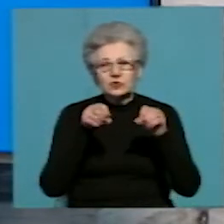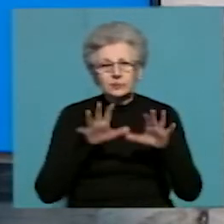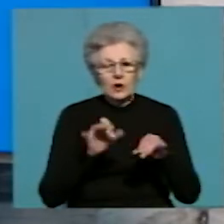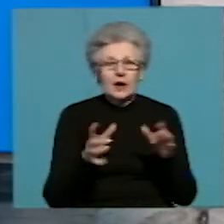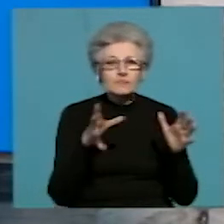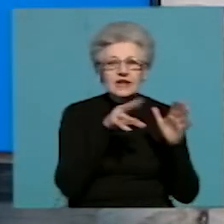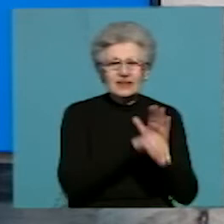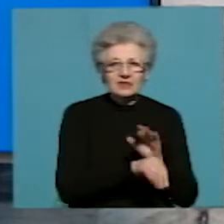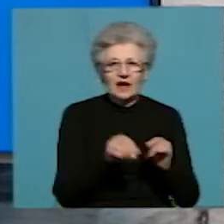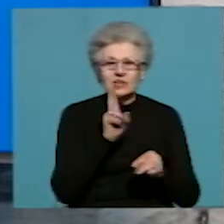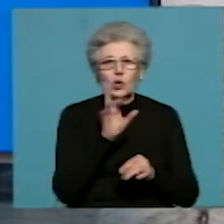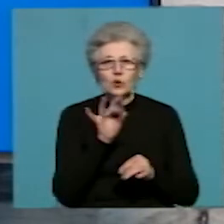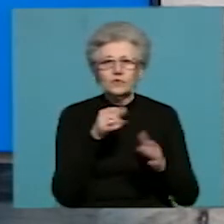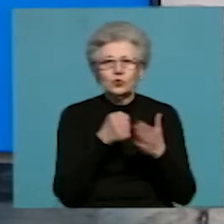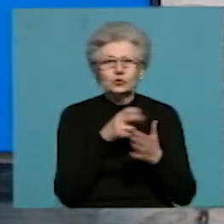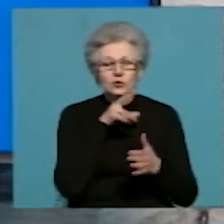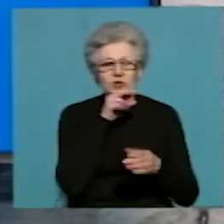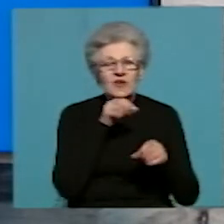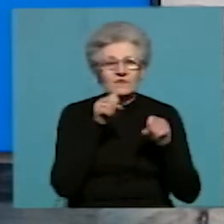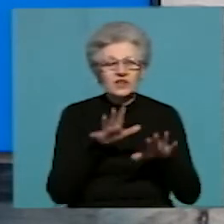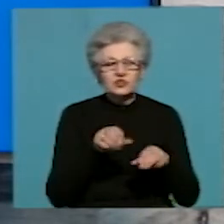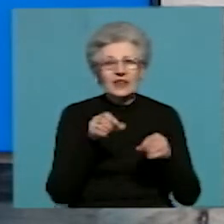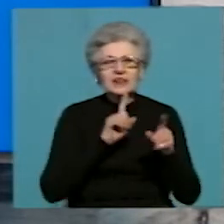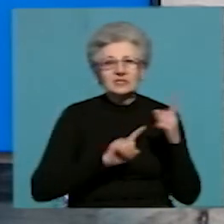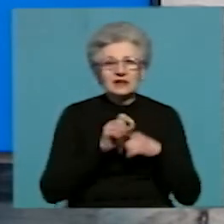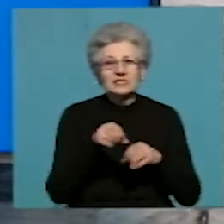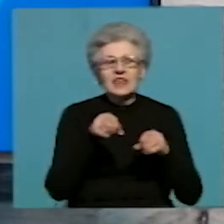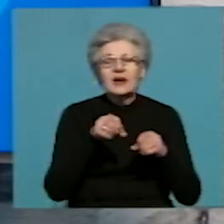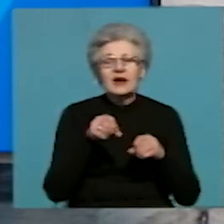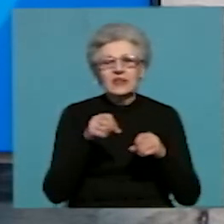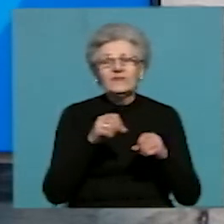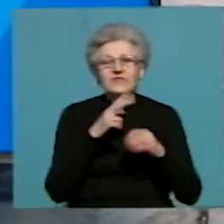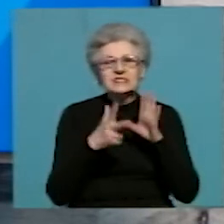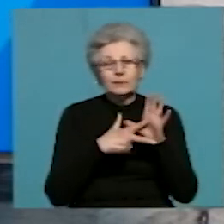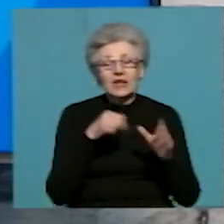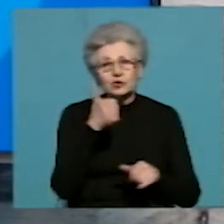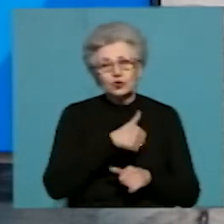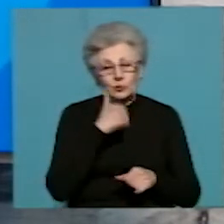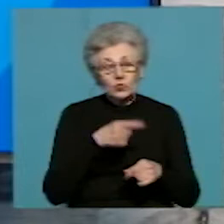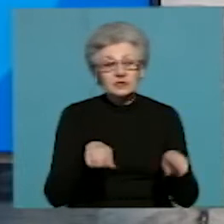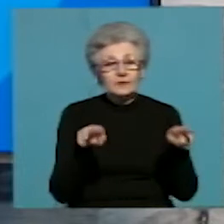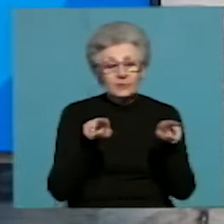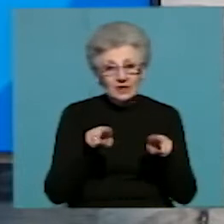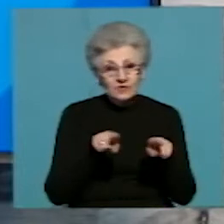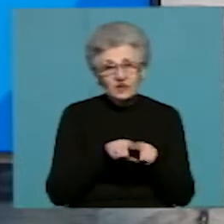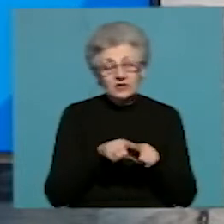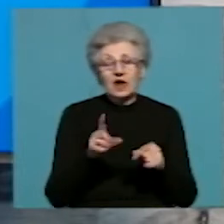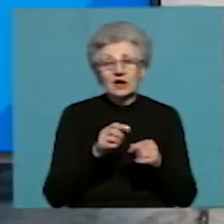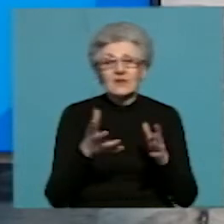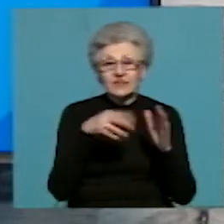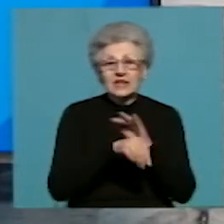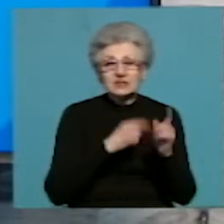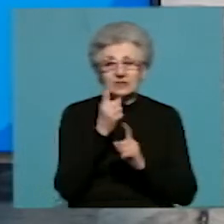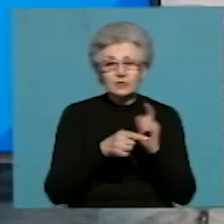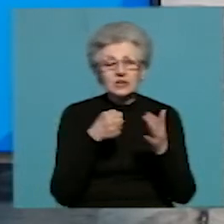приєднати Коровію до Чернівців вирішили на сесії обласної ради у липні 2018-го. Відтак внесли зміни до перспективного плану